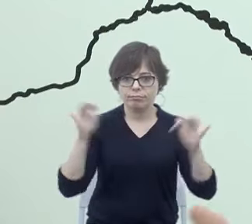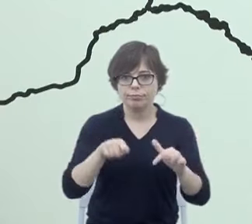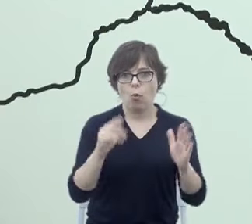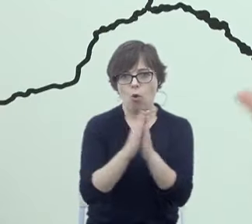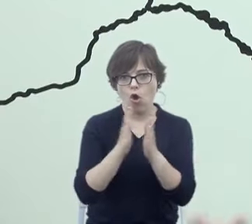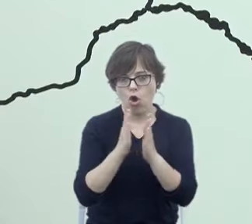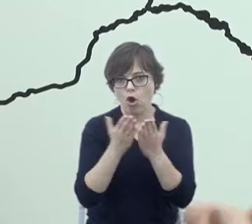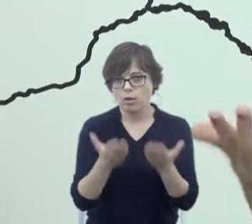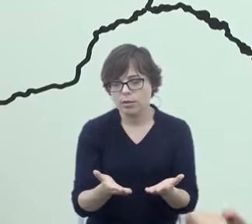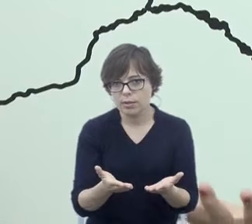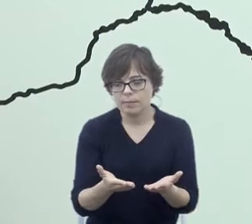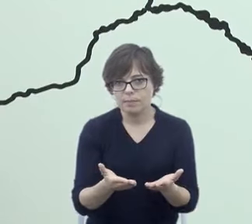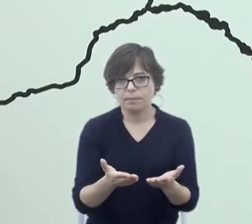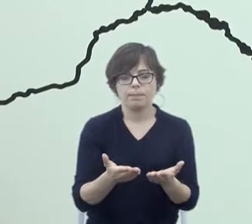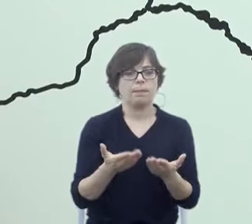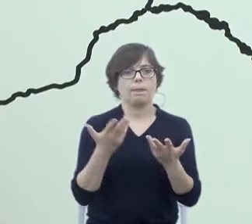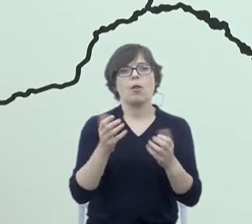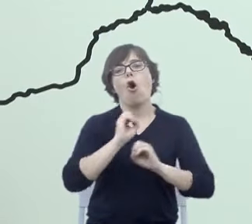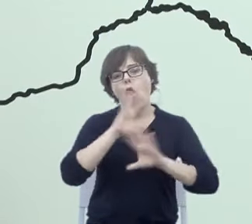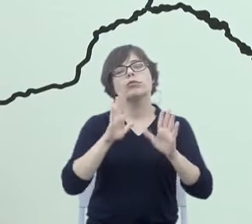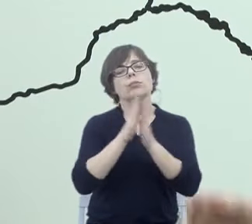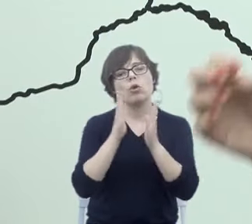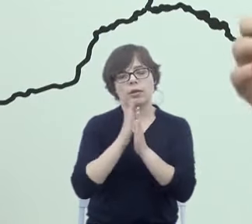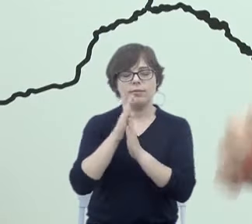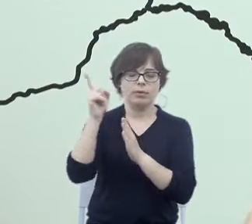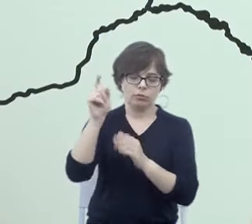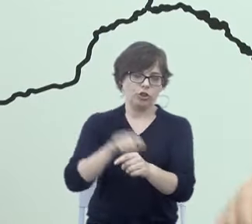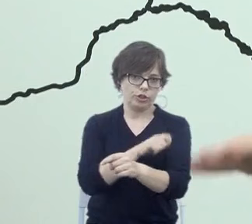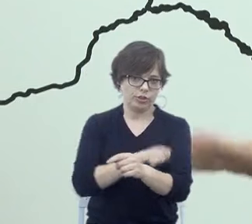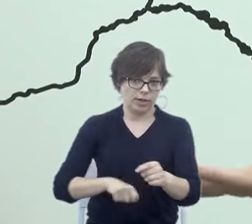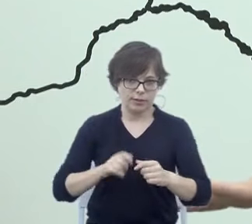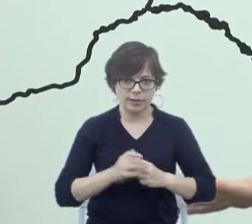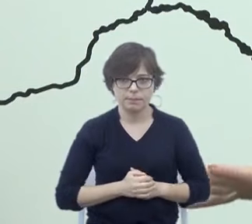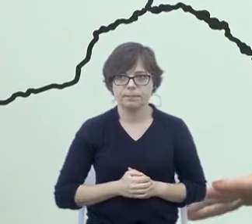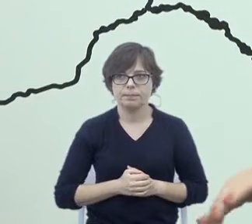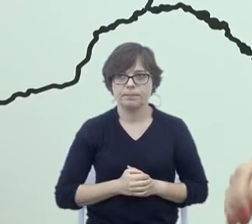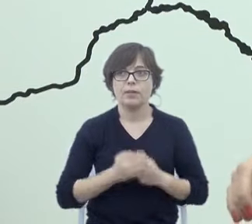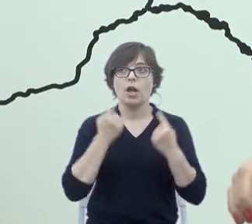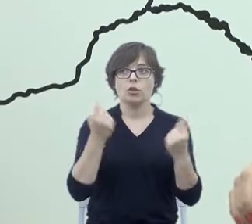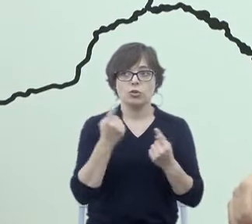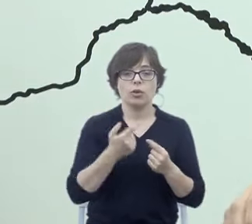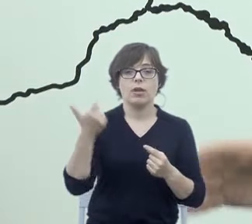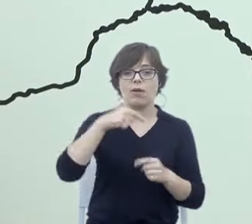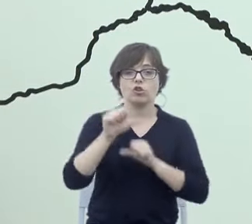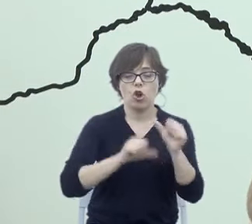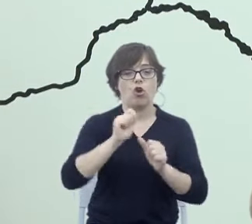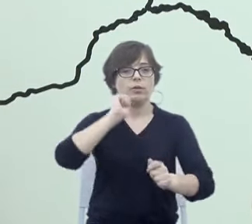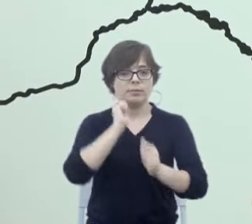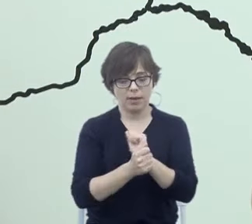modlić w rycie oczywiście chrześcijańskim. Sytuacja zmienia się w 2000 roku,